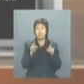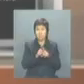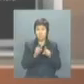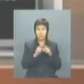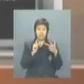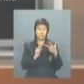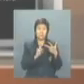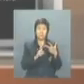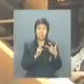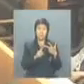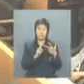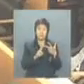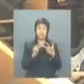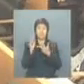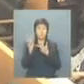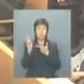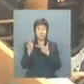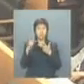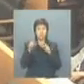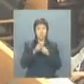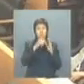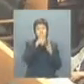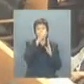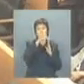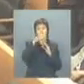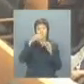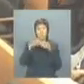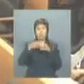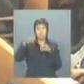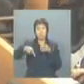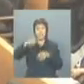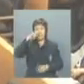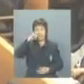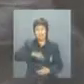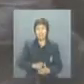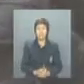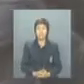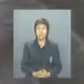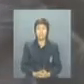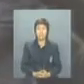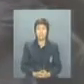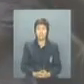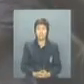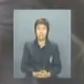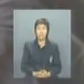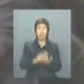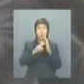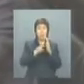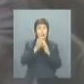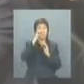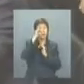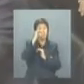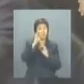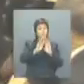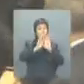นตัวแทนในโควต้าของส.ส.ภาคเหนือของพรรคเพื่อไทยค่ะส่วนกำหนดการเปิดประชุมสภาผู้แทนราษฎรเพื่อเลือกน